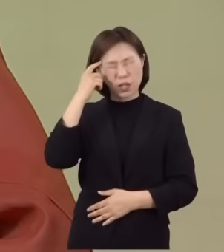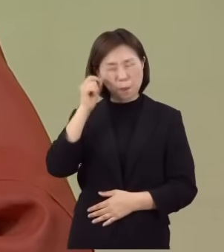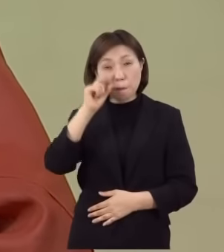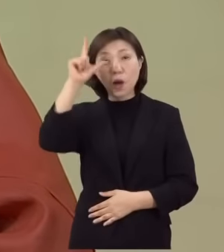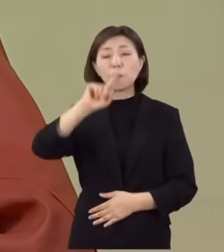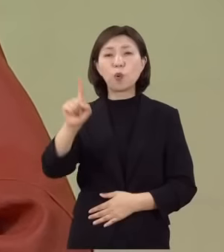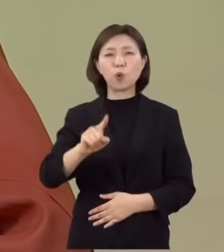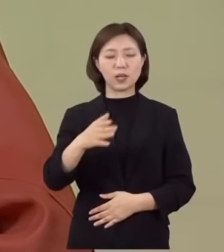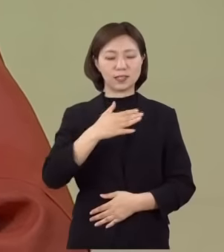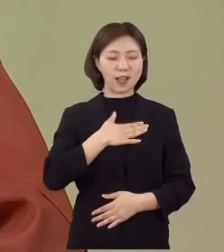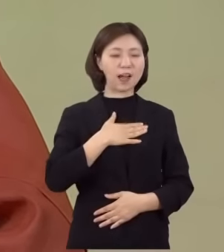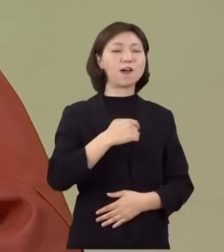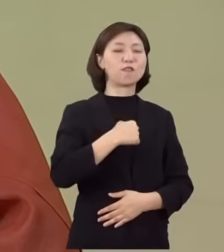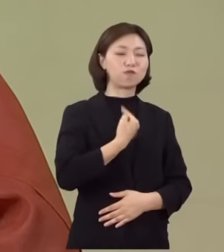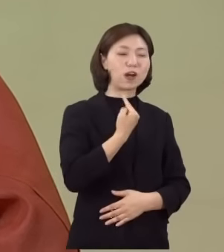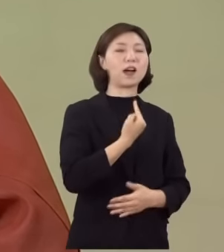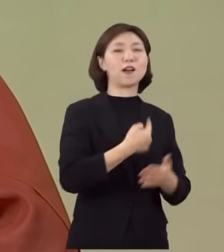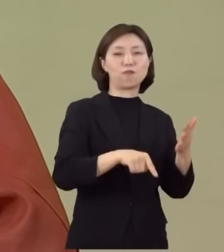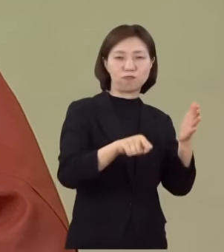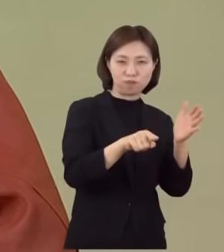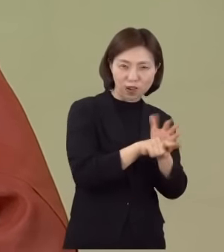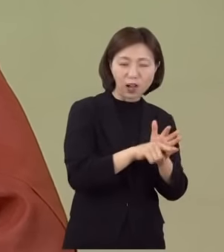한다 자리